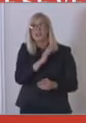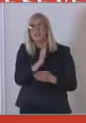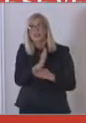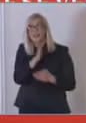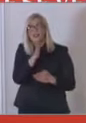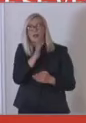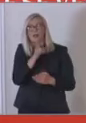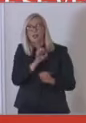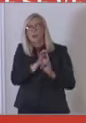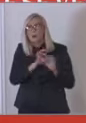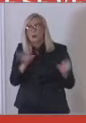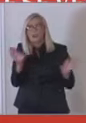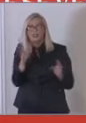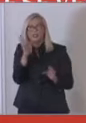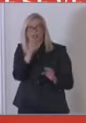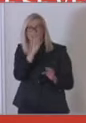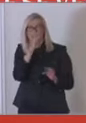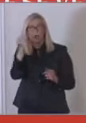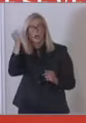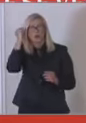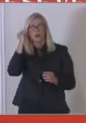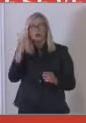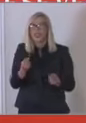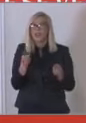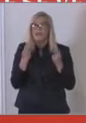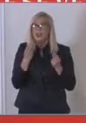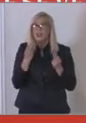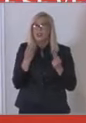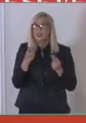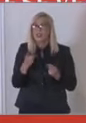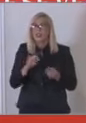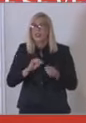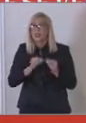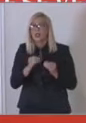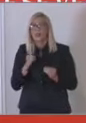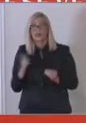Veriut, Kosova padyshim është një nga partnerët tregtar më të rëndësishëm.